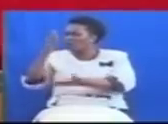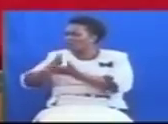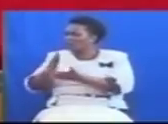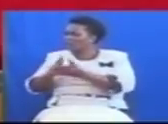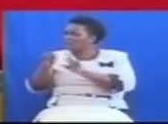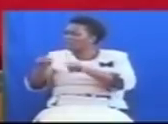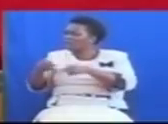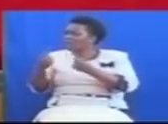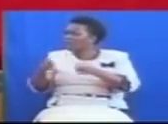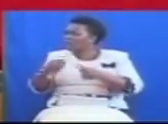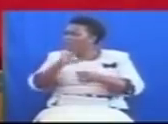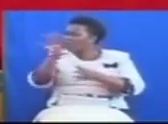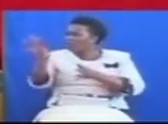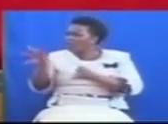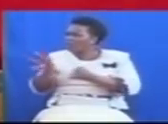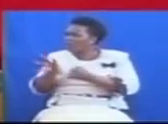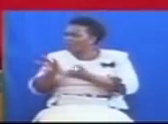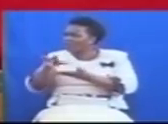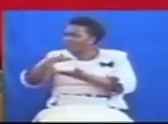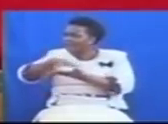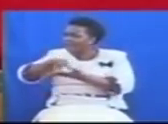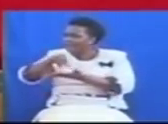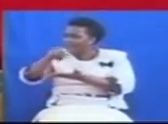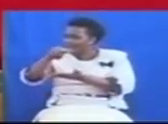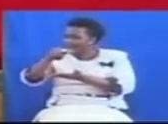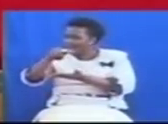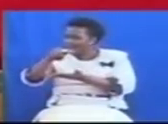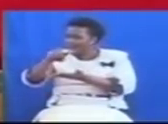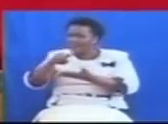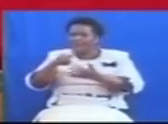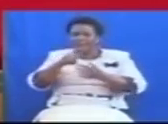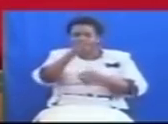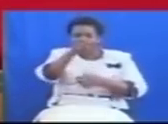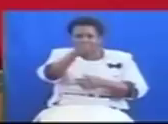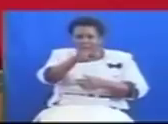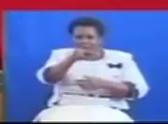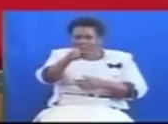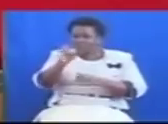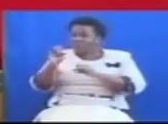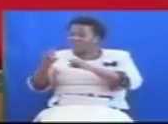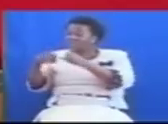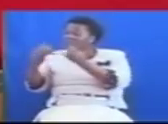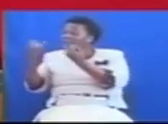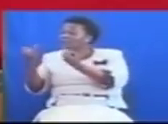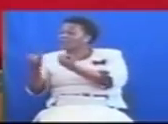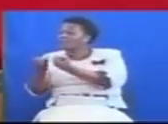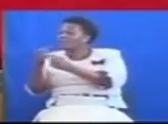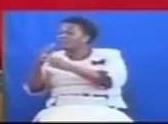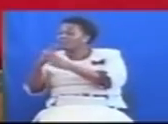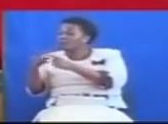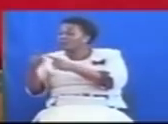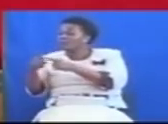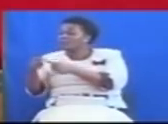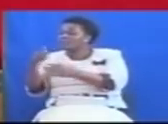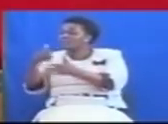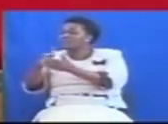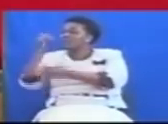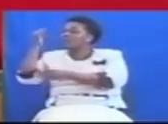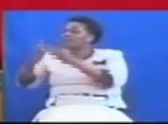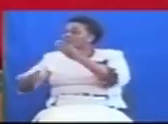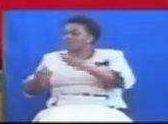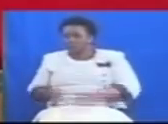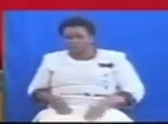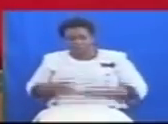ya ardhi iliyoko kati ya wananchi na taasisi mbalimbali ikiwemo jeshi na wengineo inafikia ukomo. Mheshimiwa Rais